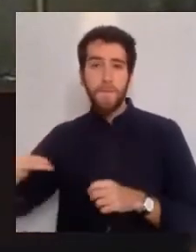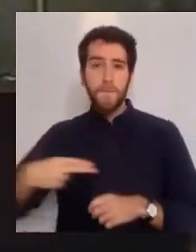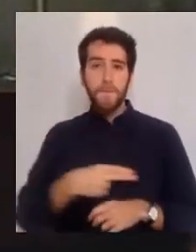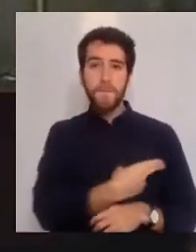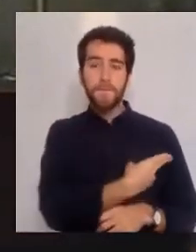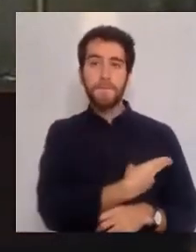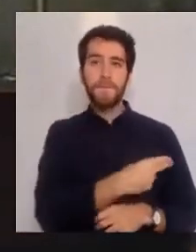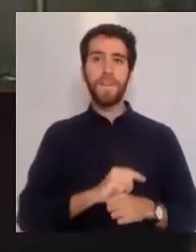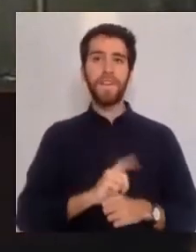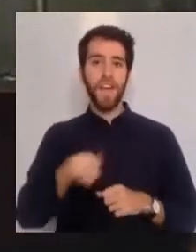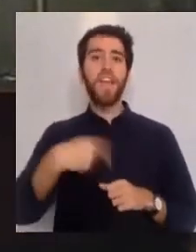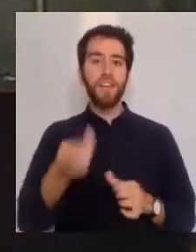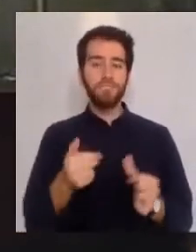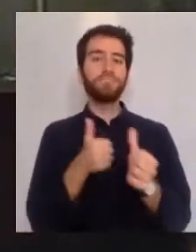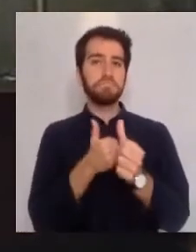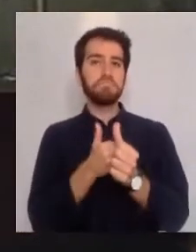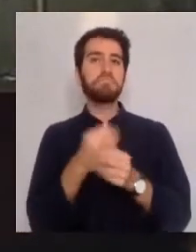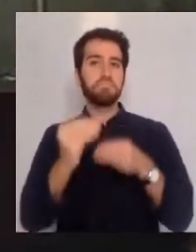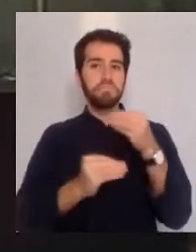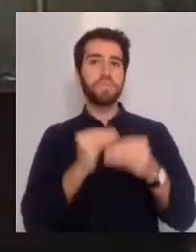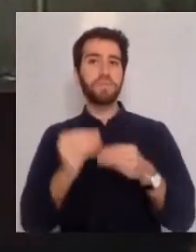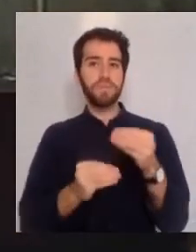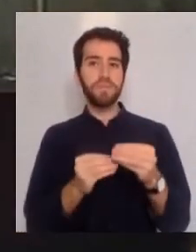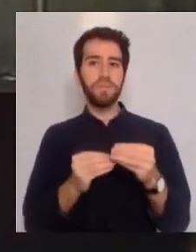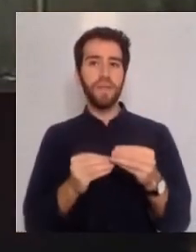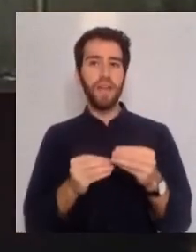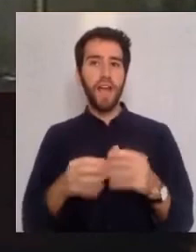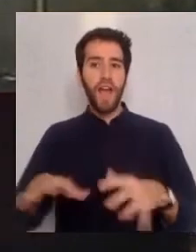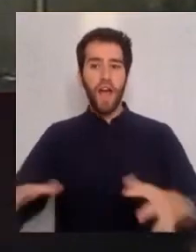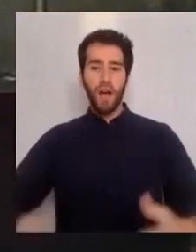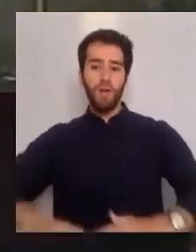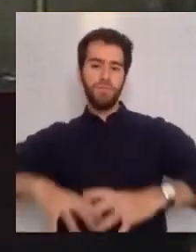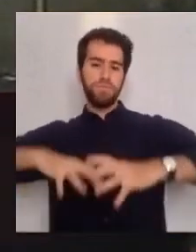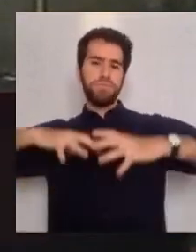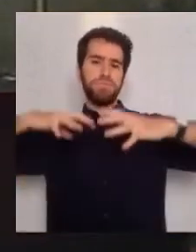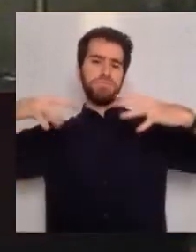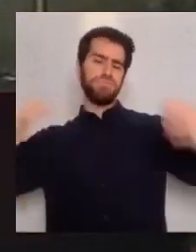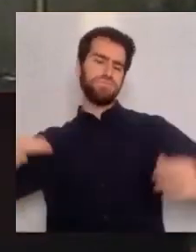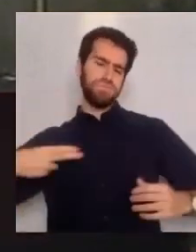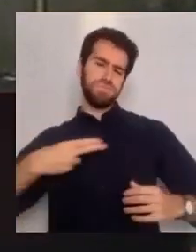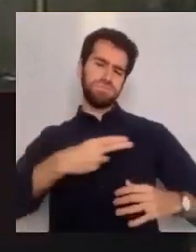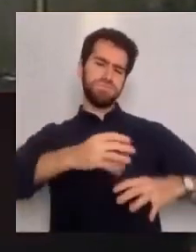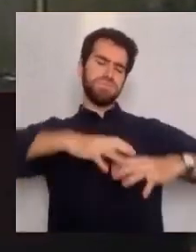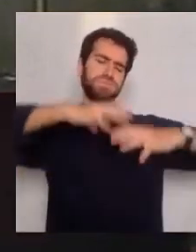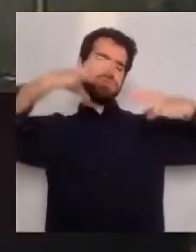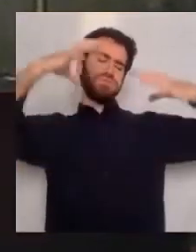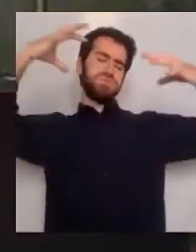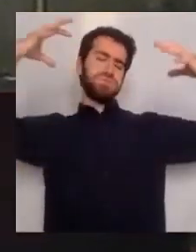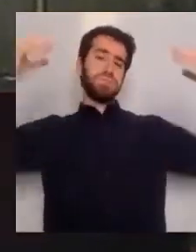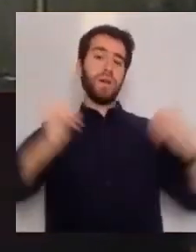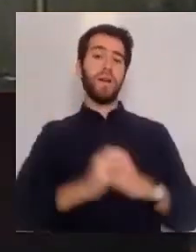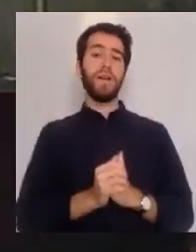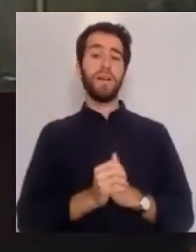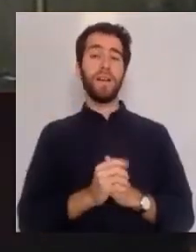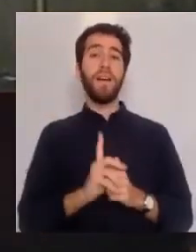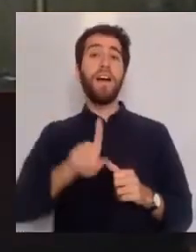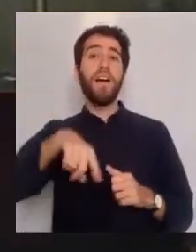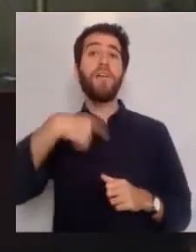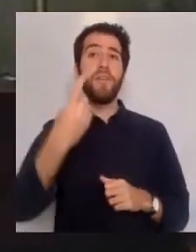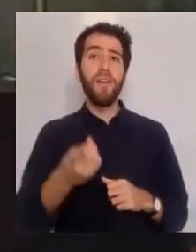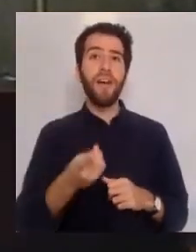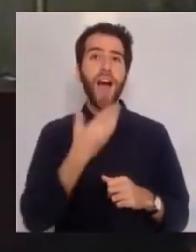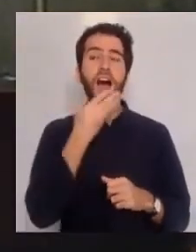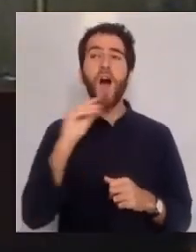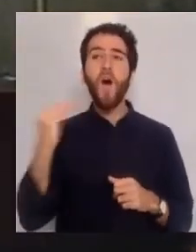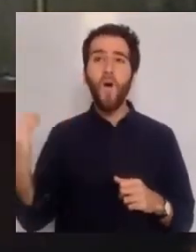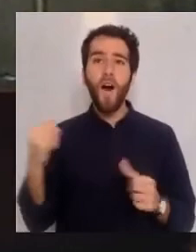Així ho fan i la xarxa s'omple de peixos. I és llavors quan Joan